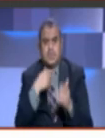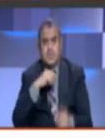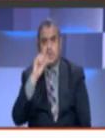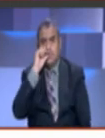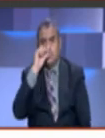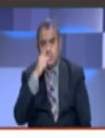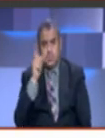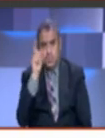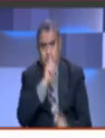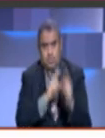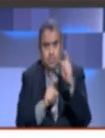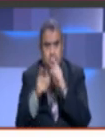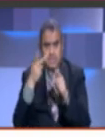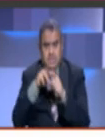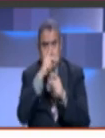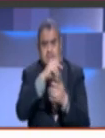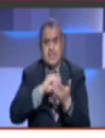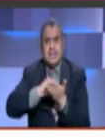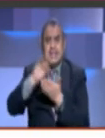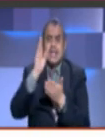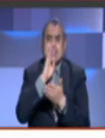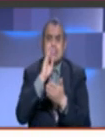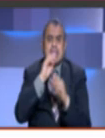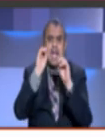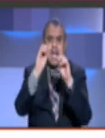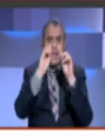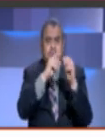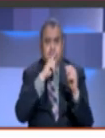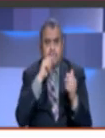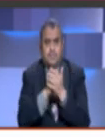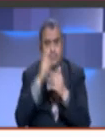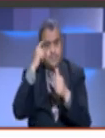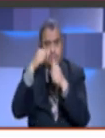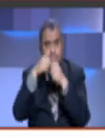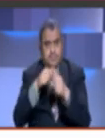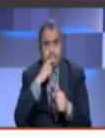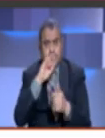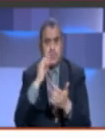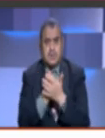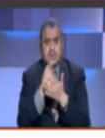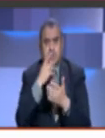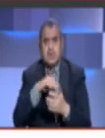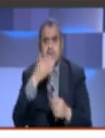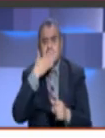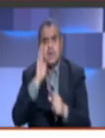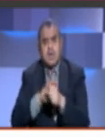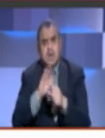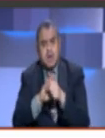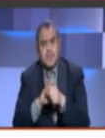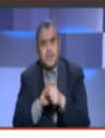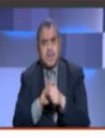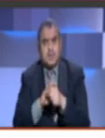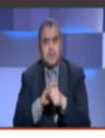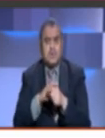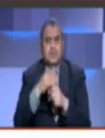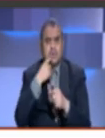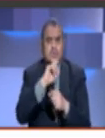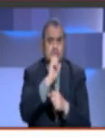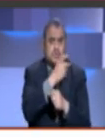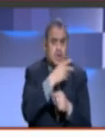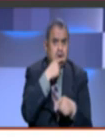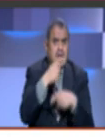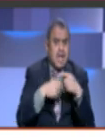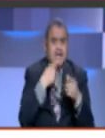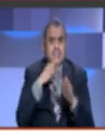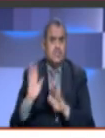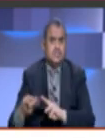في ارشادات ونصايح عامه، زي ما حضرتك ذكرت انه من الواضح ما فيش فرق بين شهر رمضان وشهور العاديه،